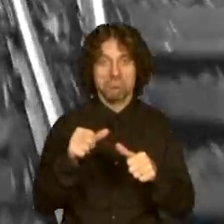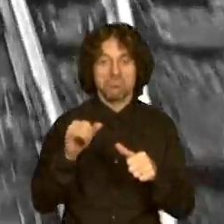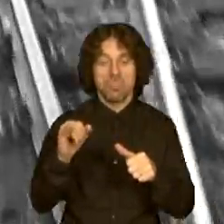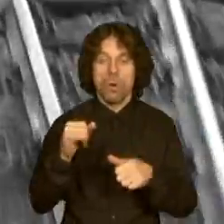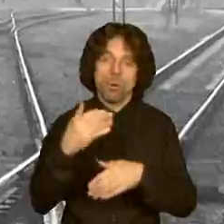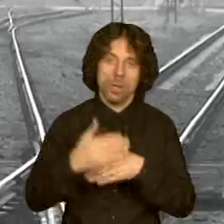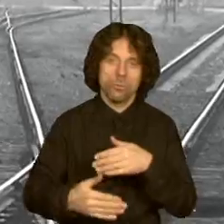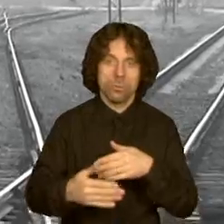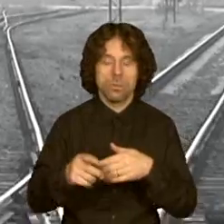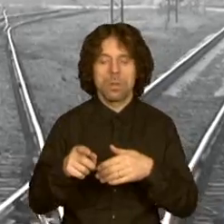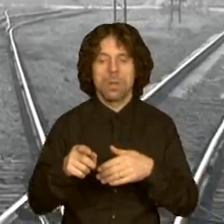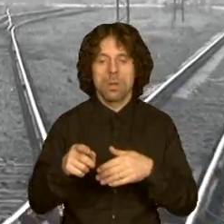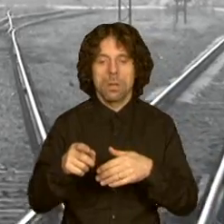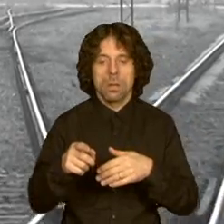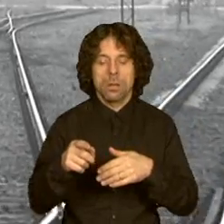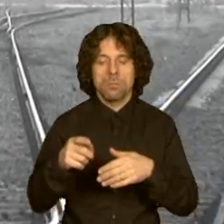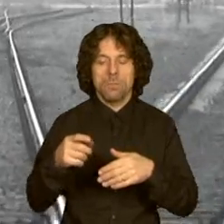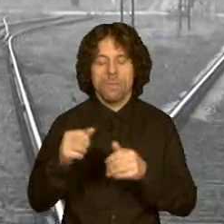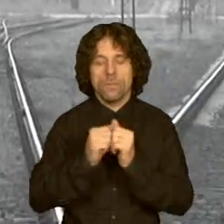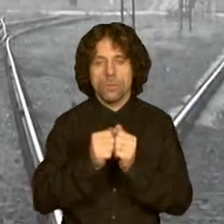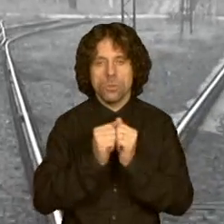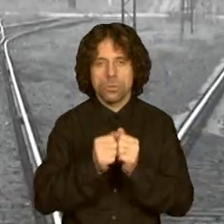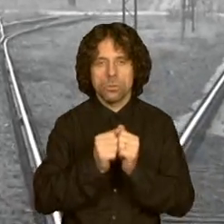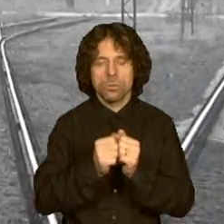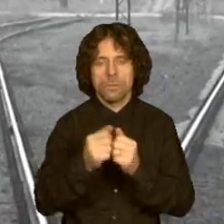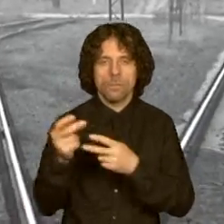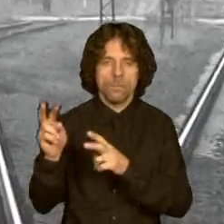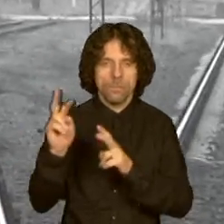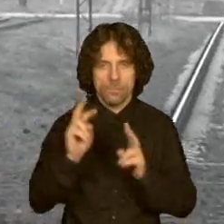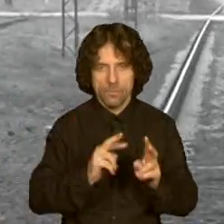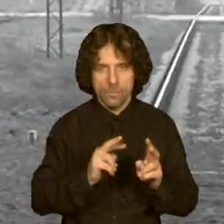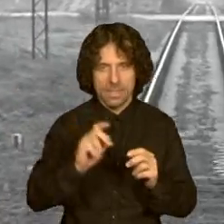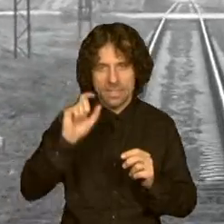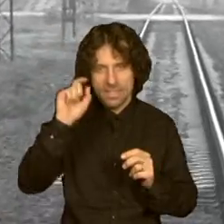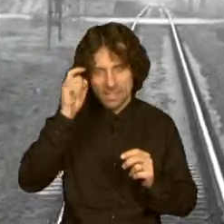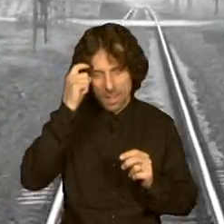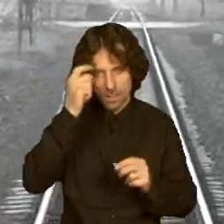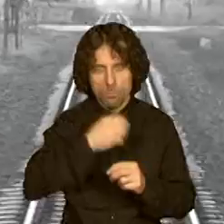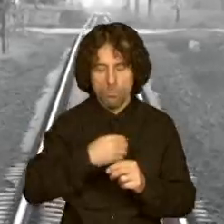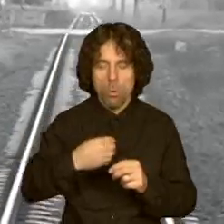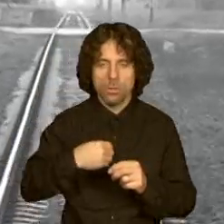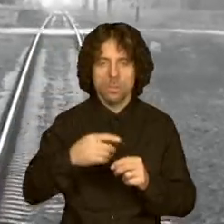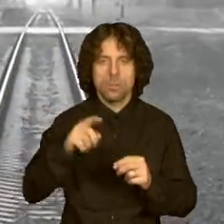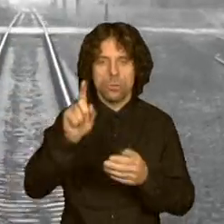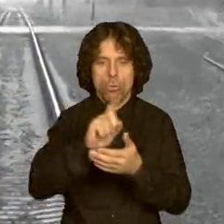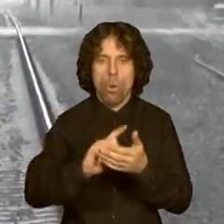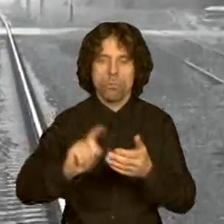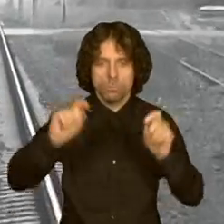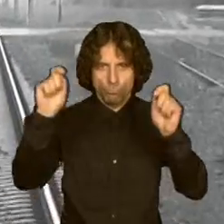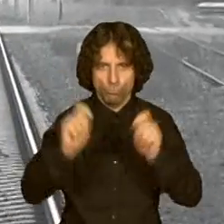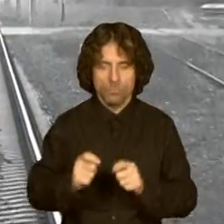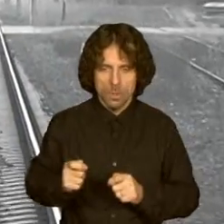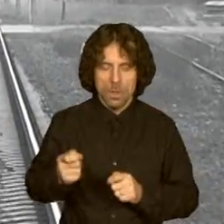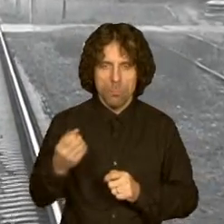roku, gdy po zakończeniu działań wojennych we wrześniu wracałem z centralnej Polski na